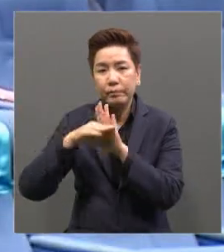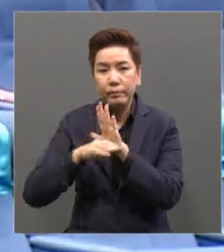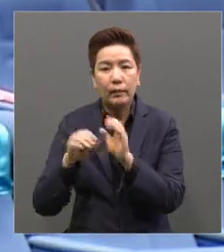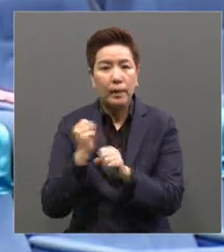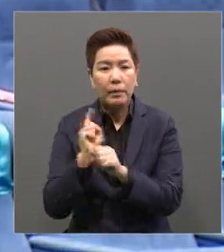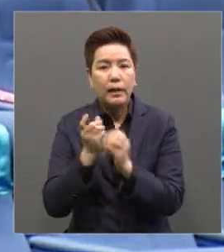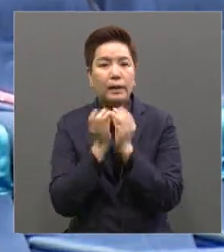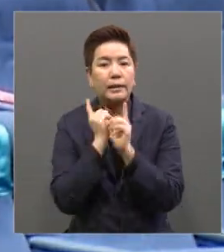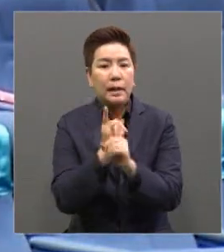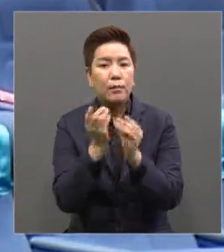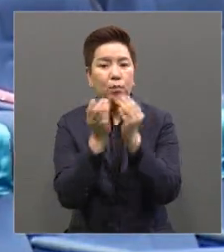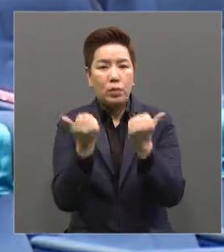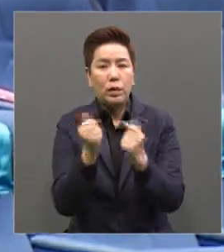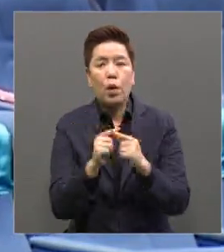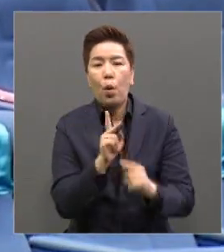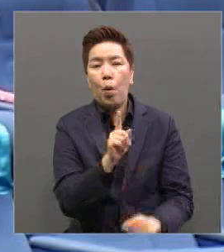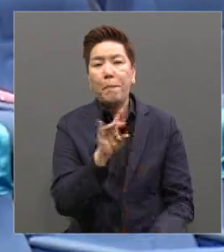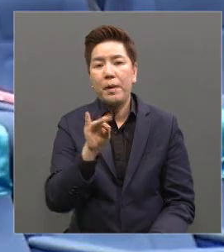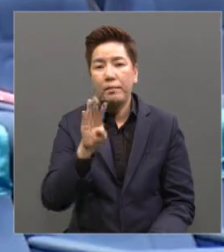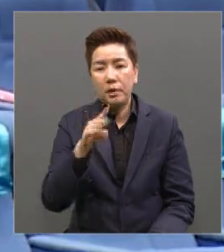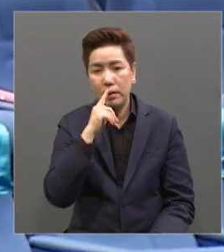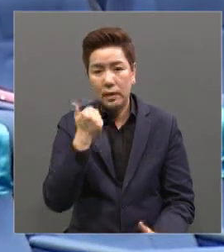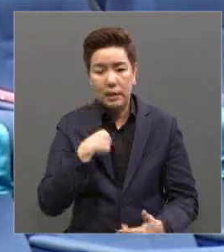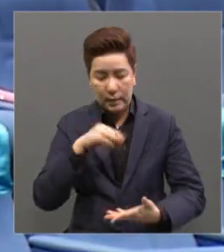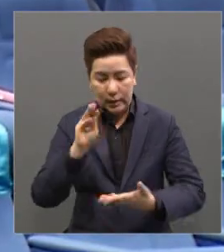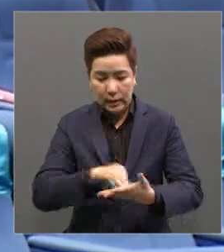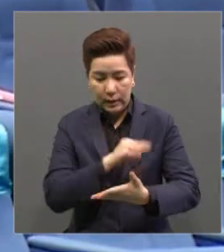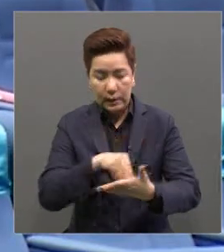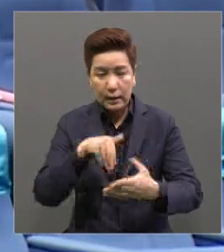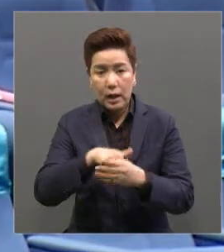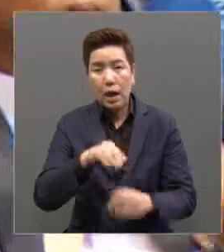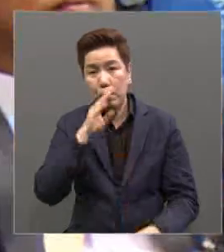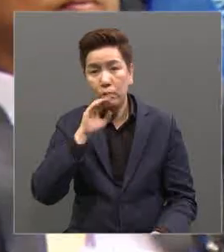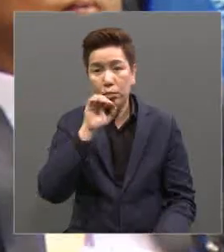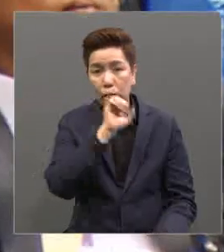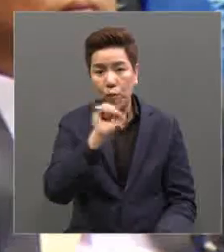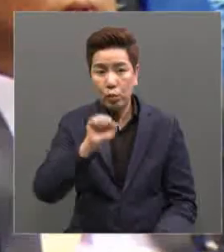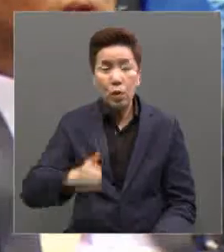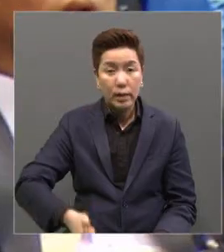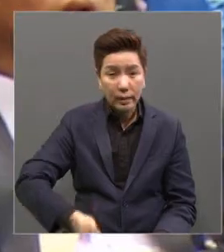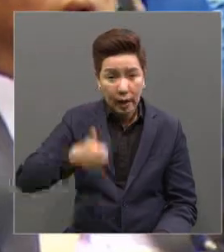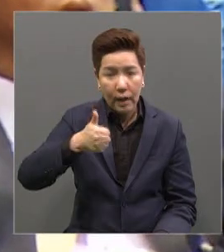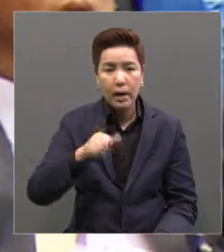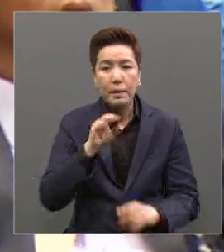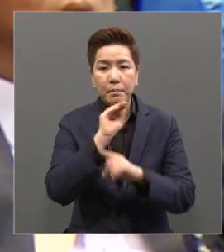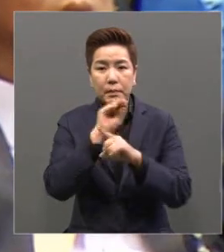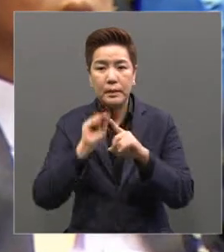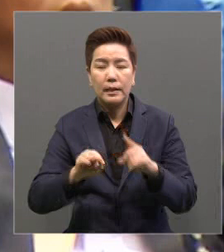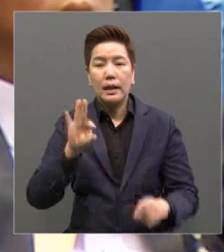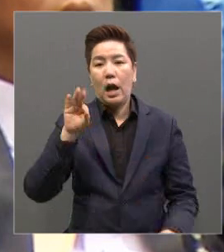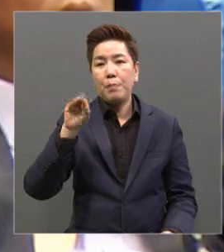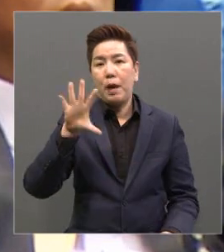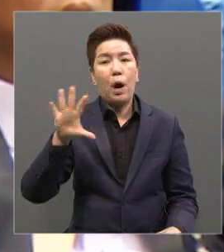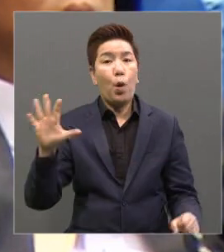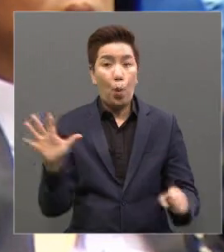ในรัฐธรรมนูญมาตรา 84ที่เขากำหนดว่าการเลือกตั้งทั่วไปหากส.สได้รับเลือกตั้งถึง95%ของจำนวน